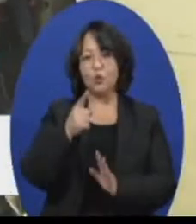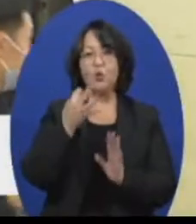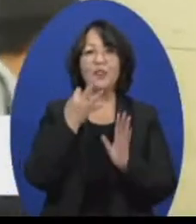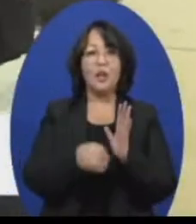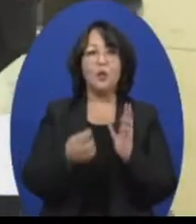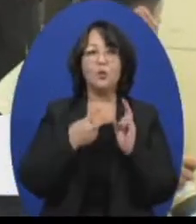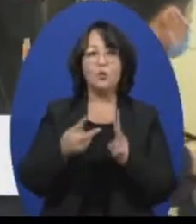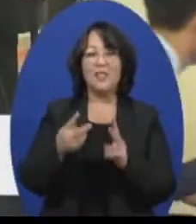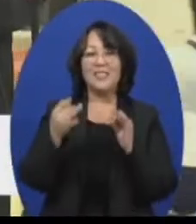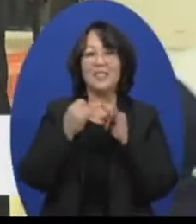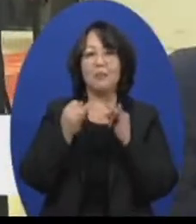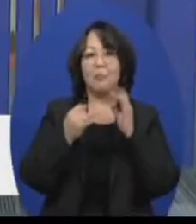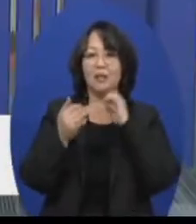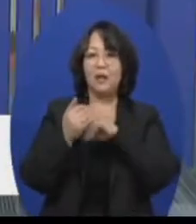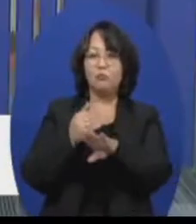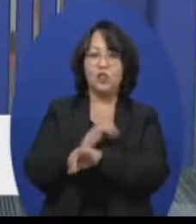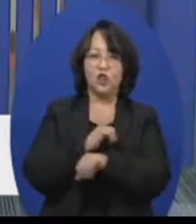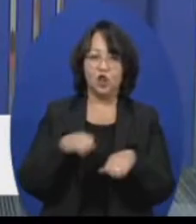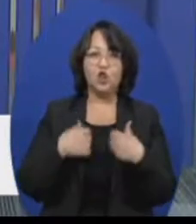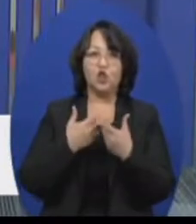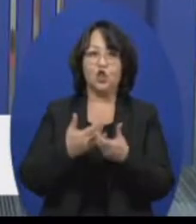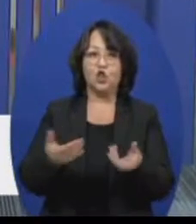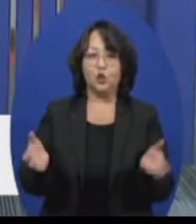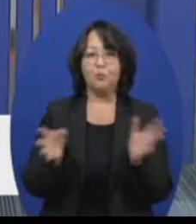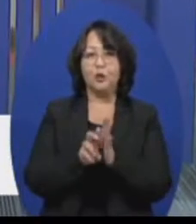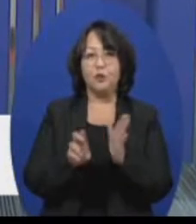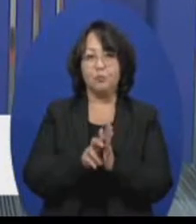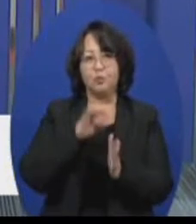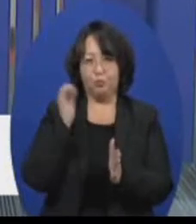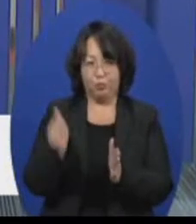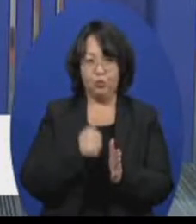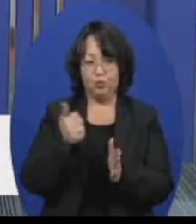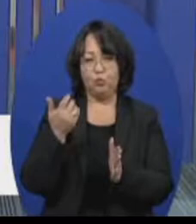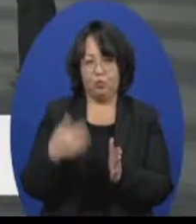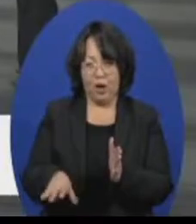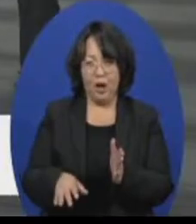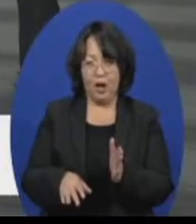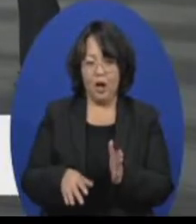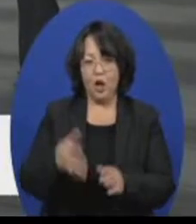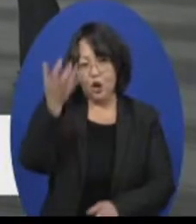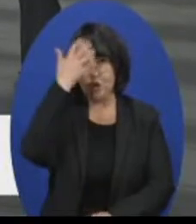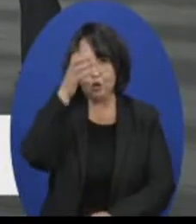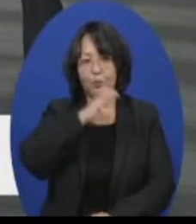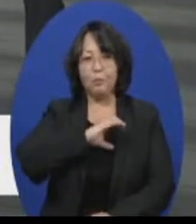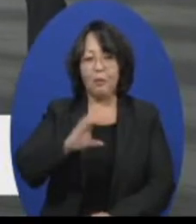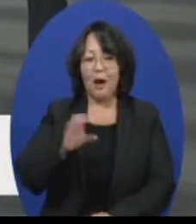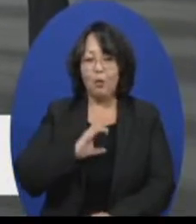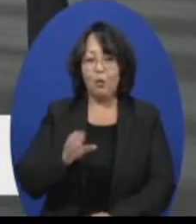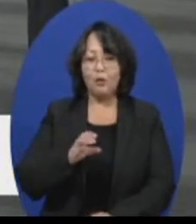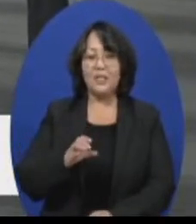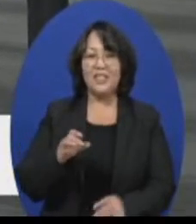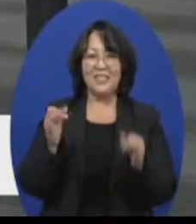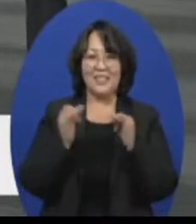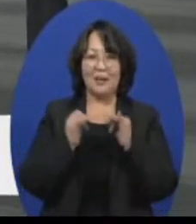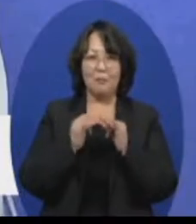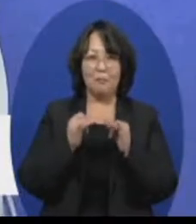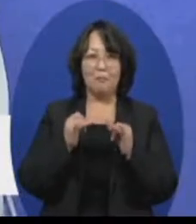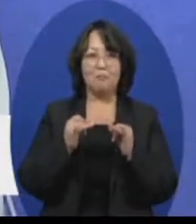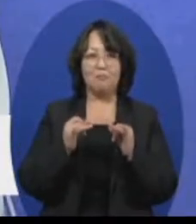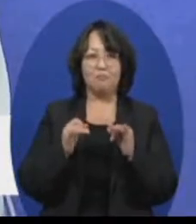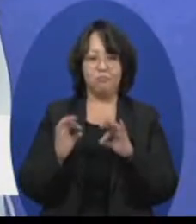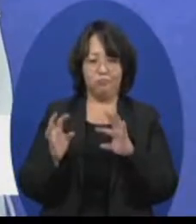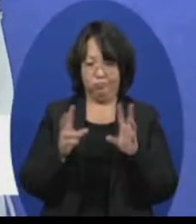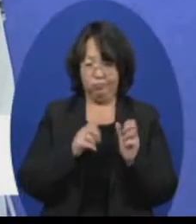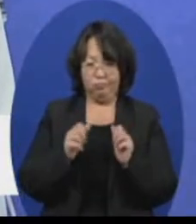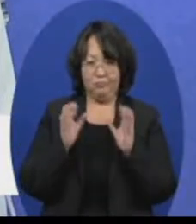180 гаруй үйлчилгээг цахим системээр дамжуулан үзүүлэх боломжийг үрдүүлсэн байна. Дөрвөн байгууллагын хувьд цахим шилжилт хийснээр